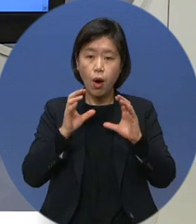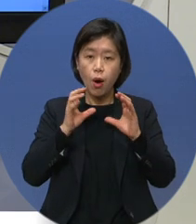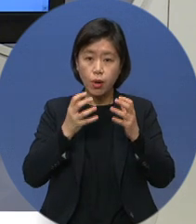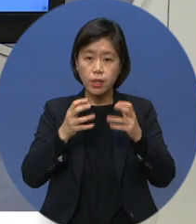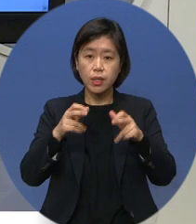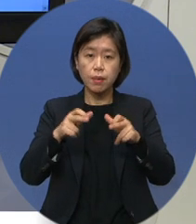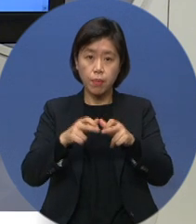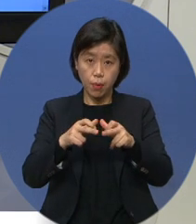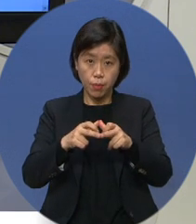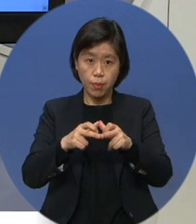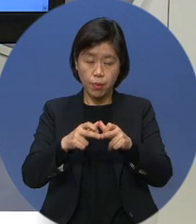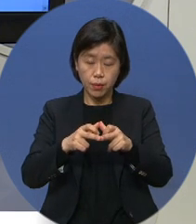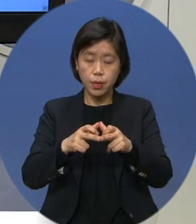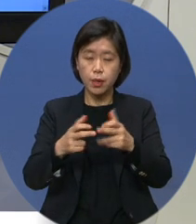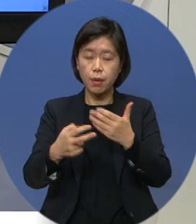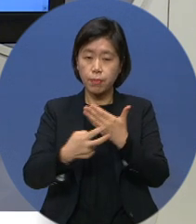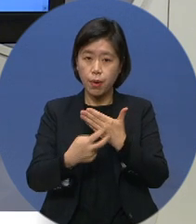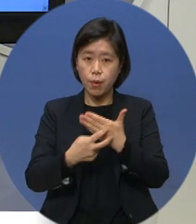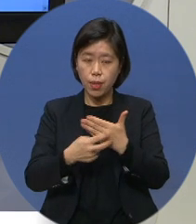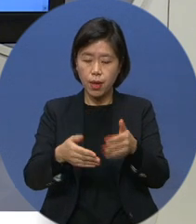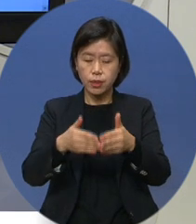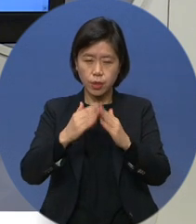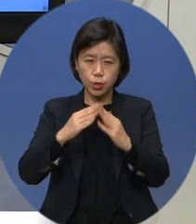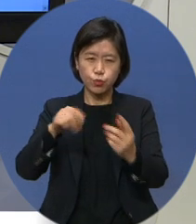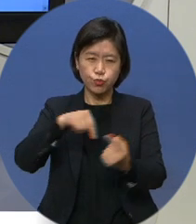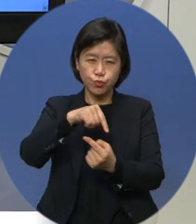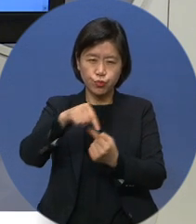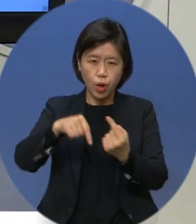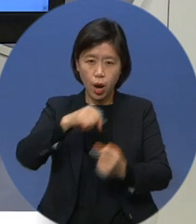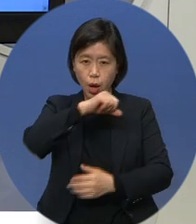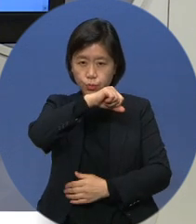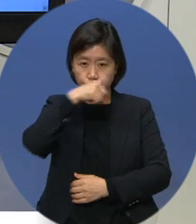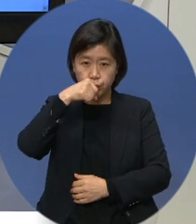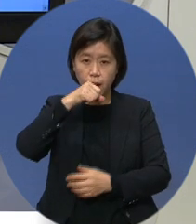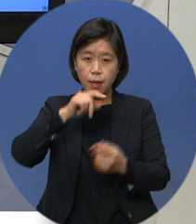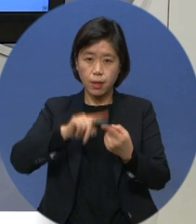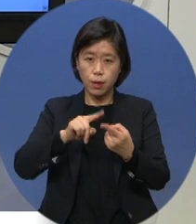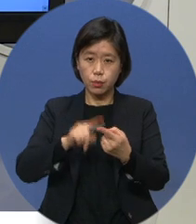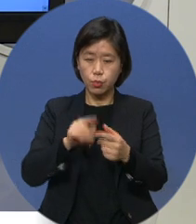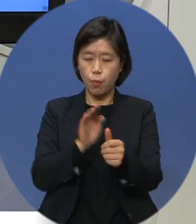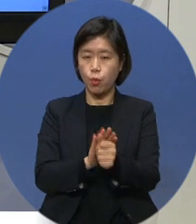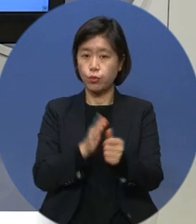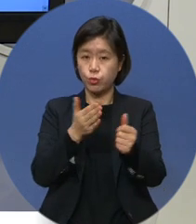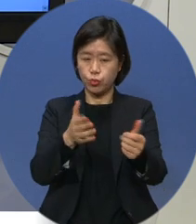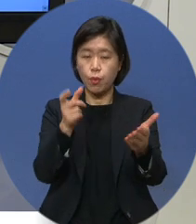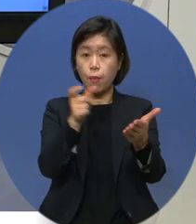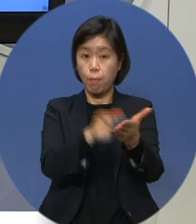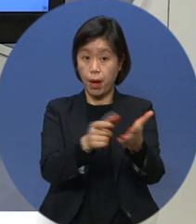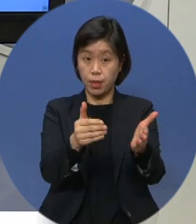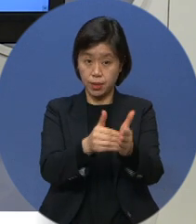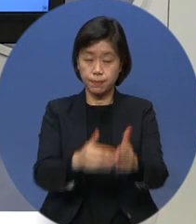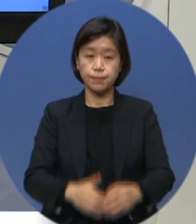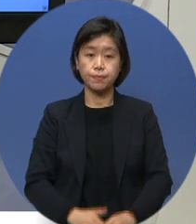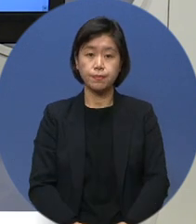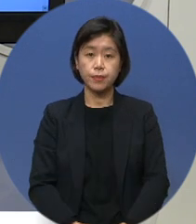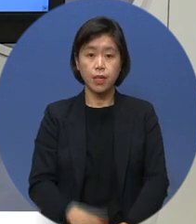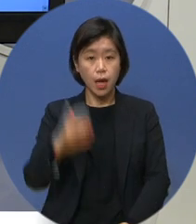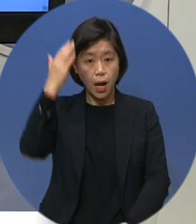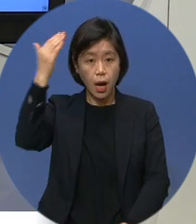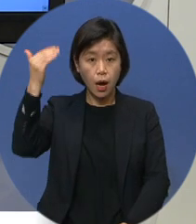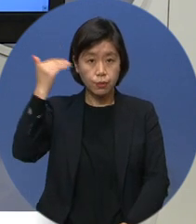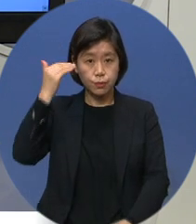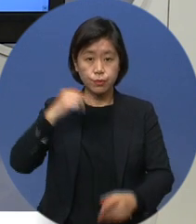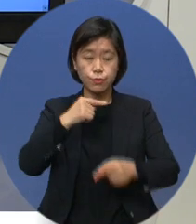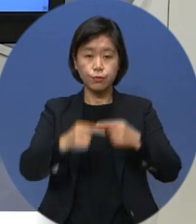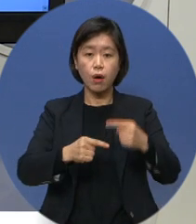설치 또는 지정하고 운영 경비를 보조할 수 있도록 명시했습니다 이와 함께 한국 수와 언어